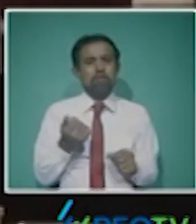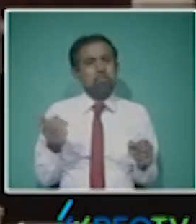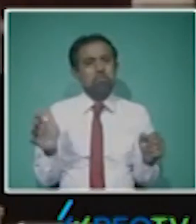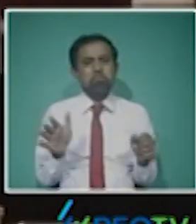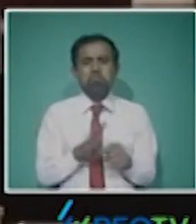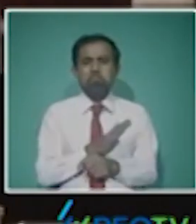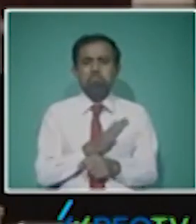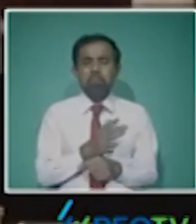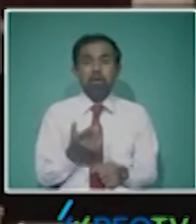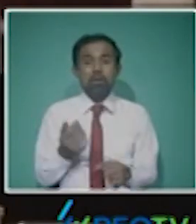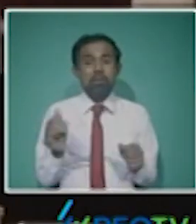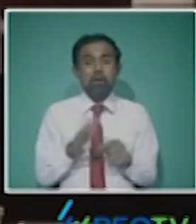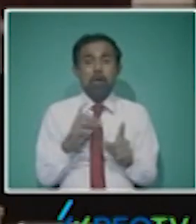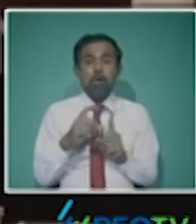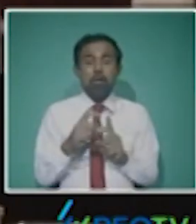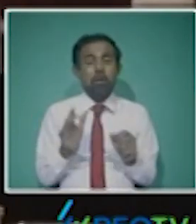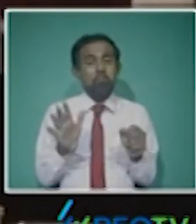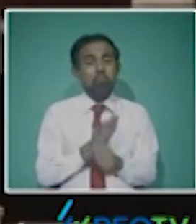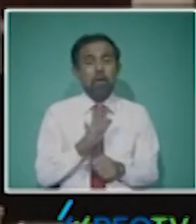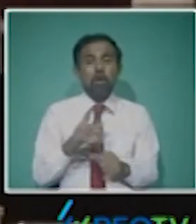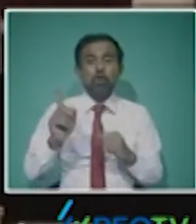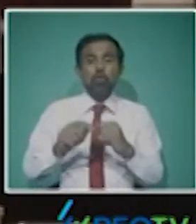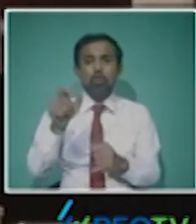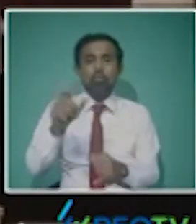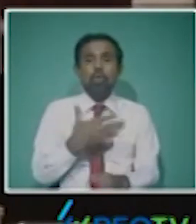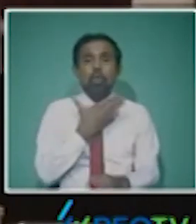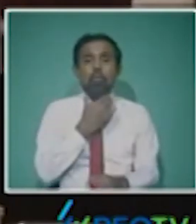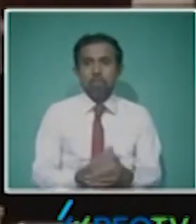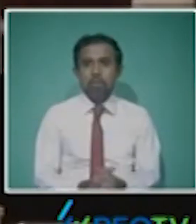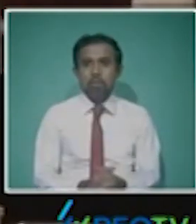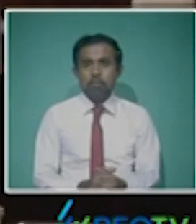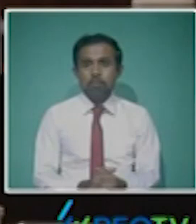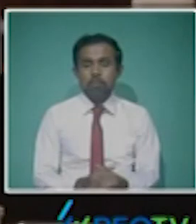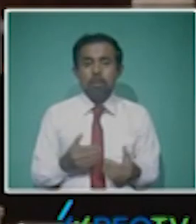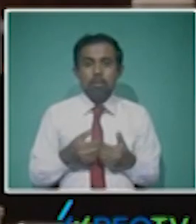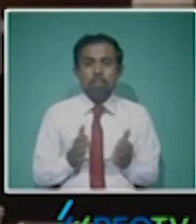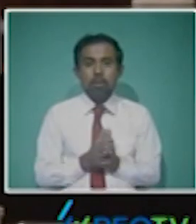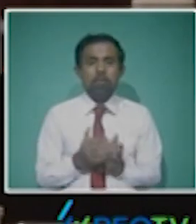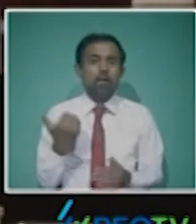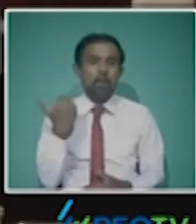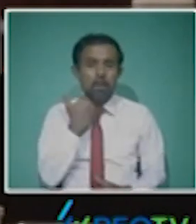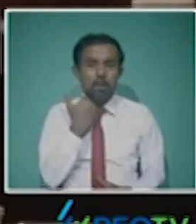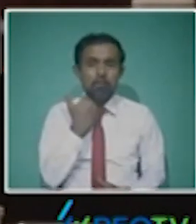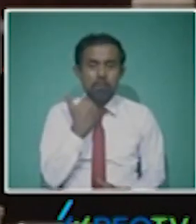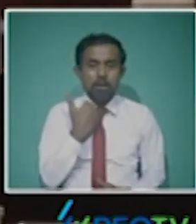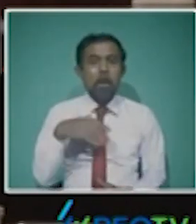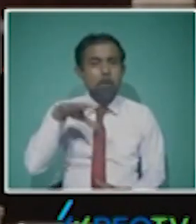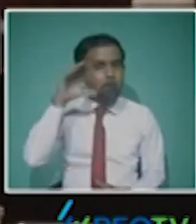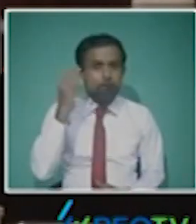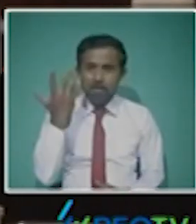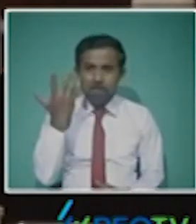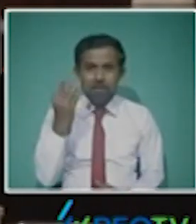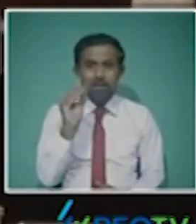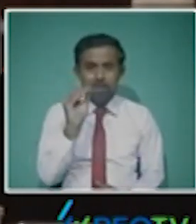මවනවා අපිට ඇතිතරම් ඩොලර් තියෙනවා ගම්මන් පිළගේ බොරු වලට බය වෙන්න එපා කියලා. Tamanට ලෙඩක් තියෙනවා කියලා පිළිගන්න කැමති